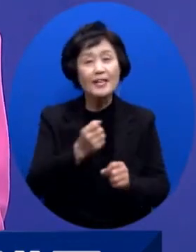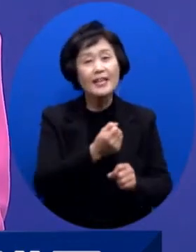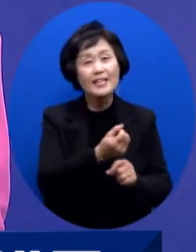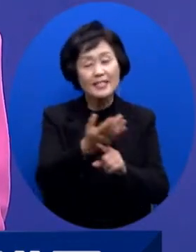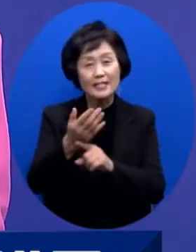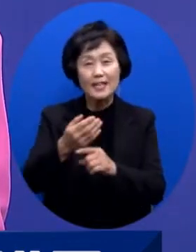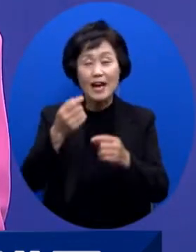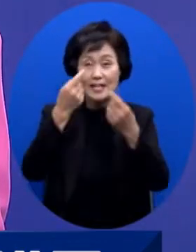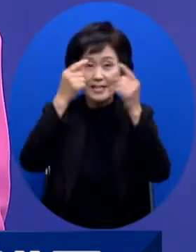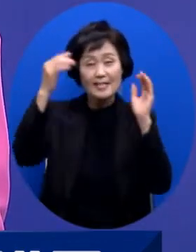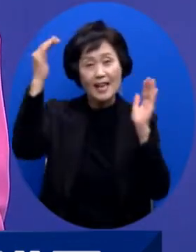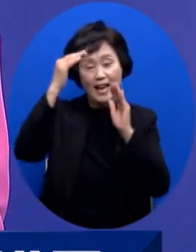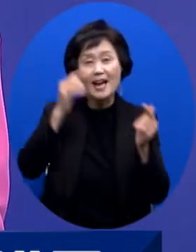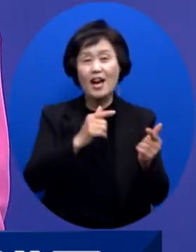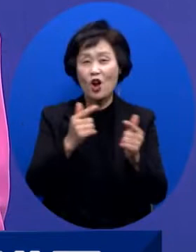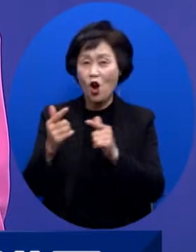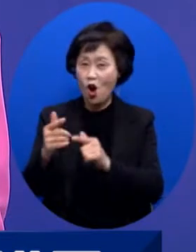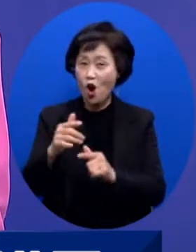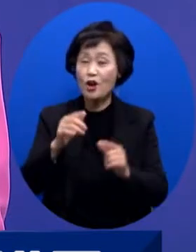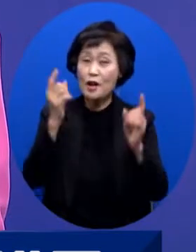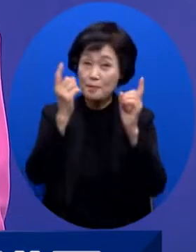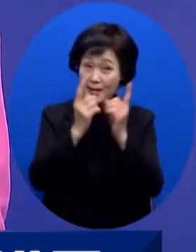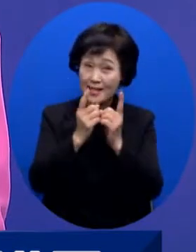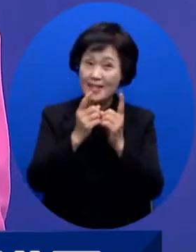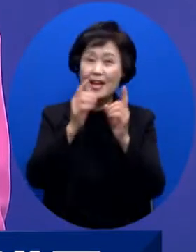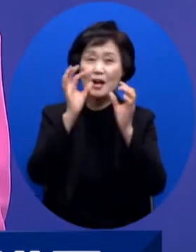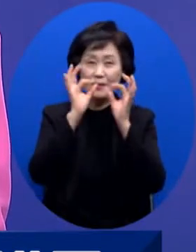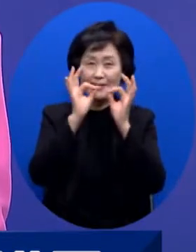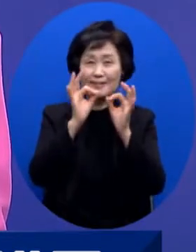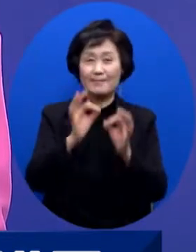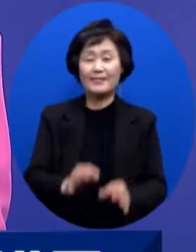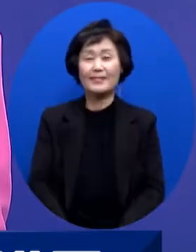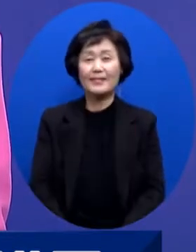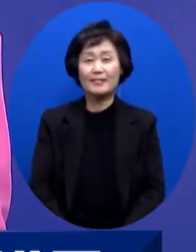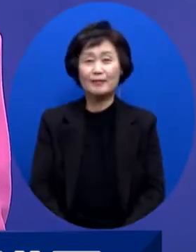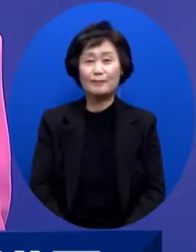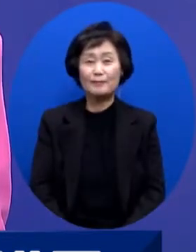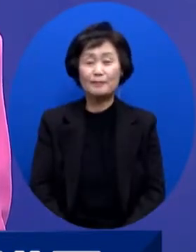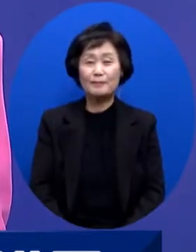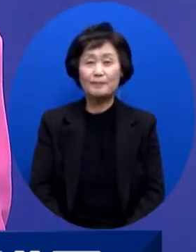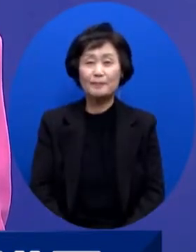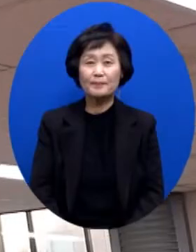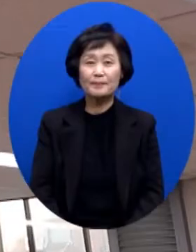자신들의 재능으로 이웃 사랑을 실천하는 학생들을 찾아가 봤습니다. 이현지 기자입니다.